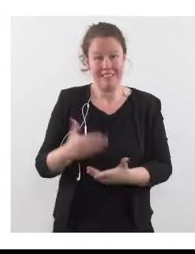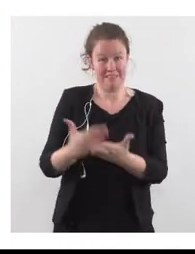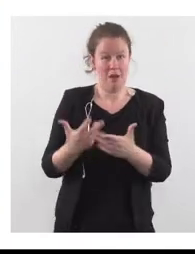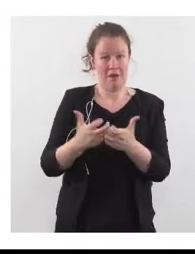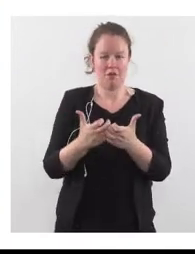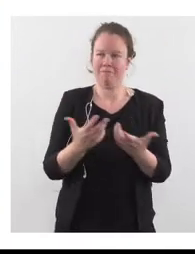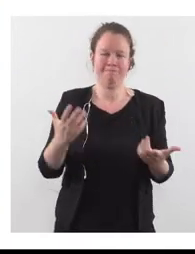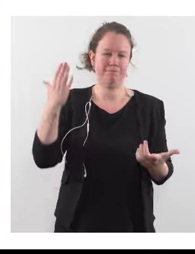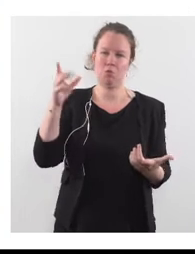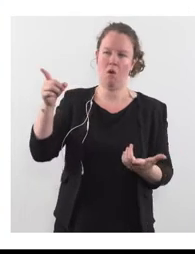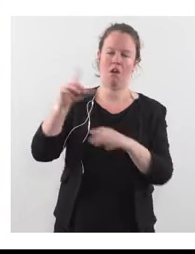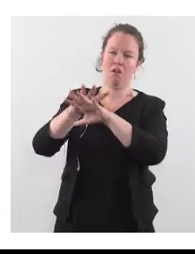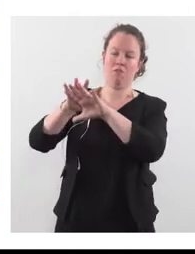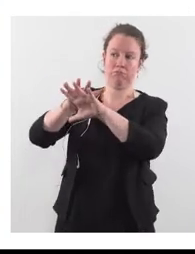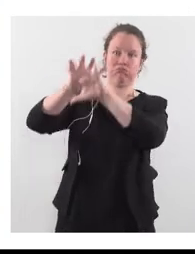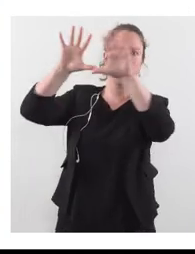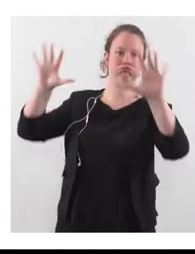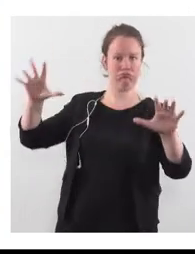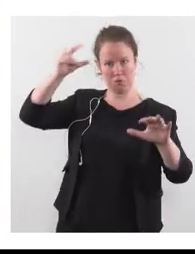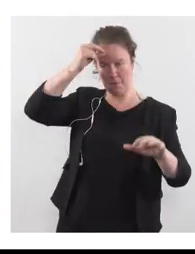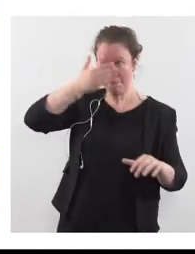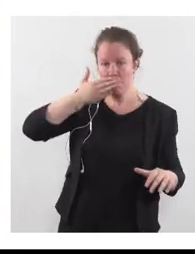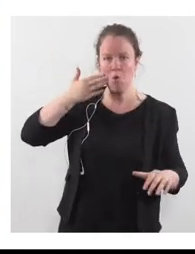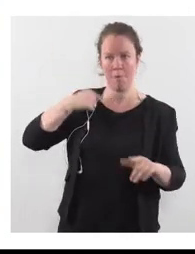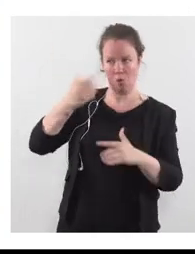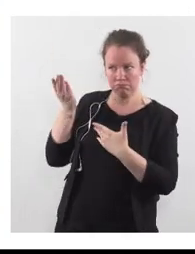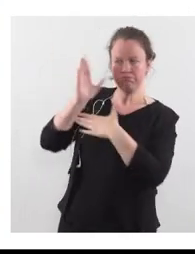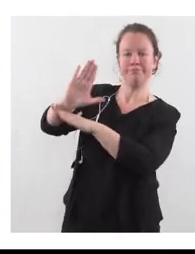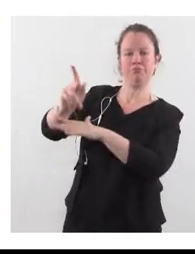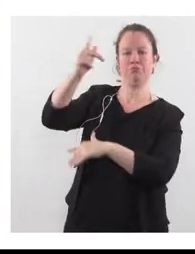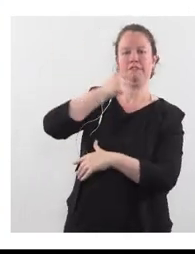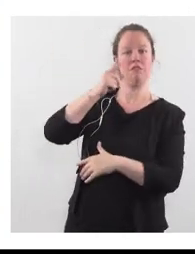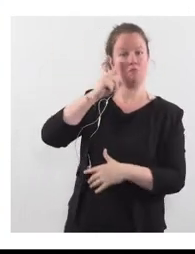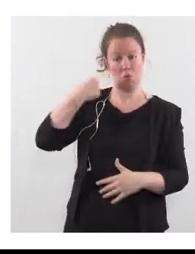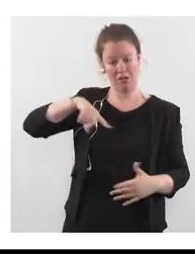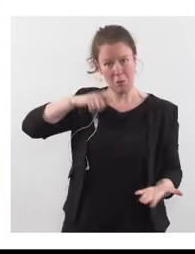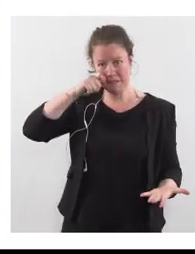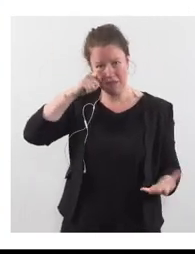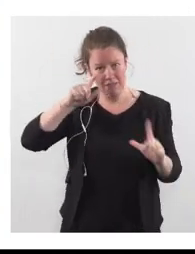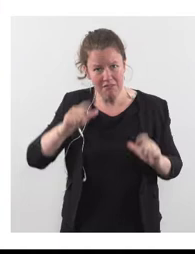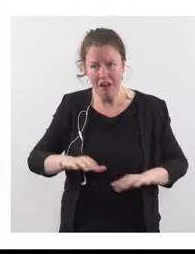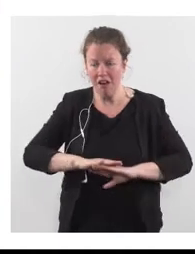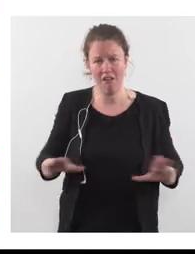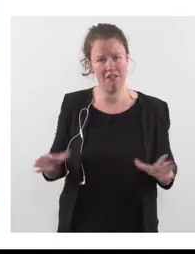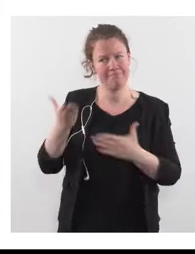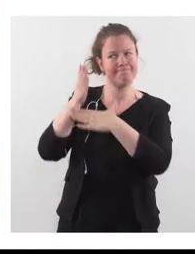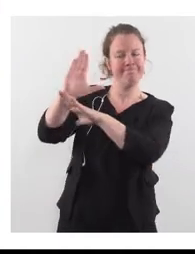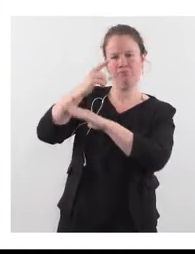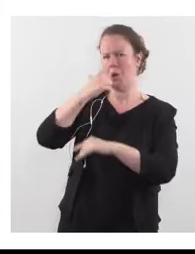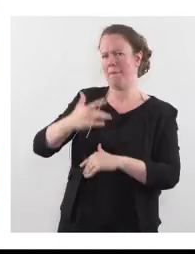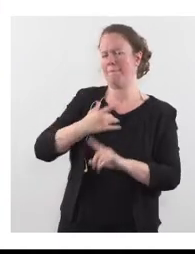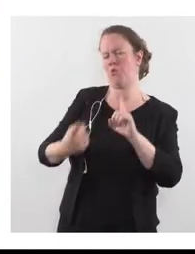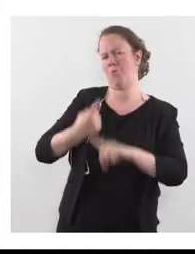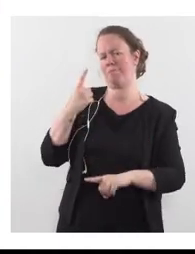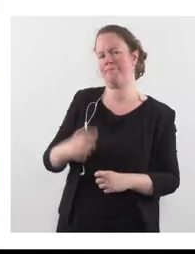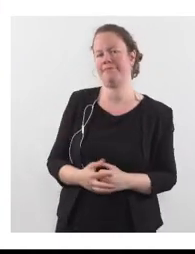essentiel que des efforts soient faits pour améliorer cet accès devant la Cour, étant donné l'expertise des organismes pour l'égalité de traitement. Nous